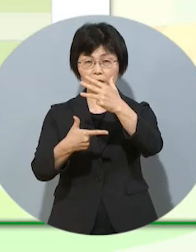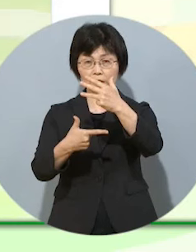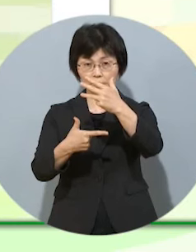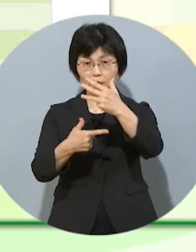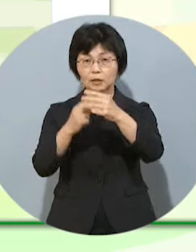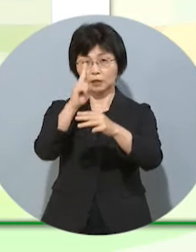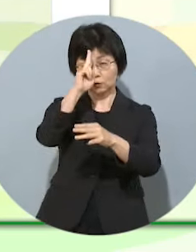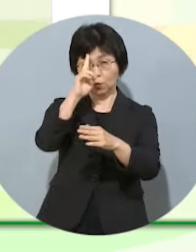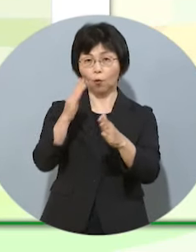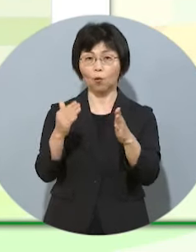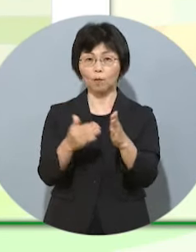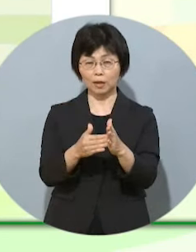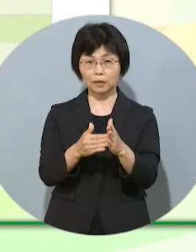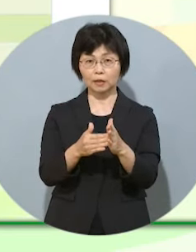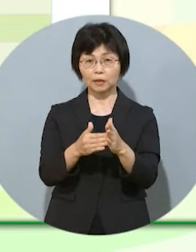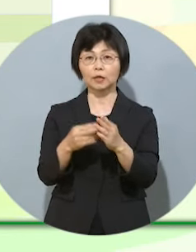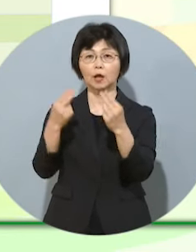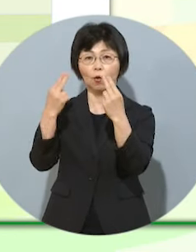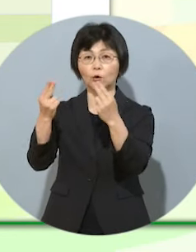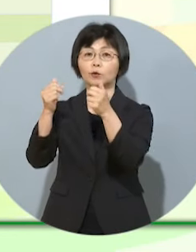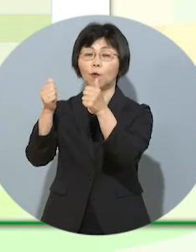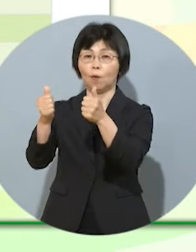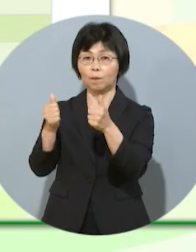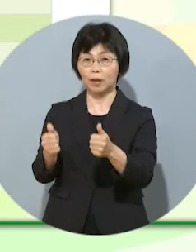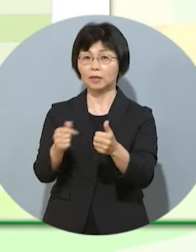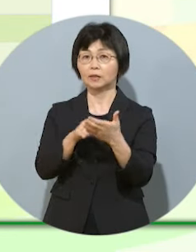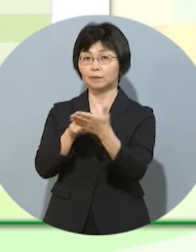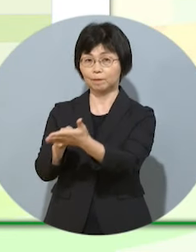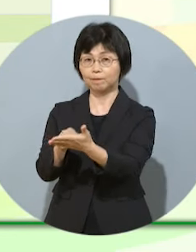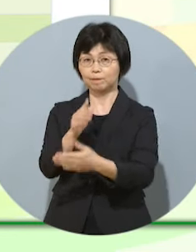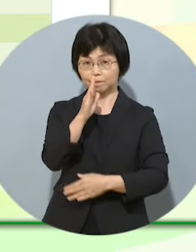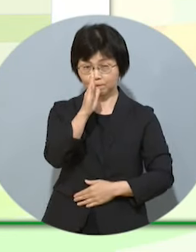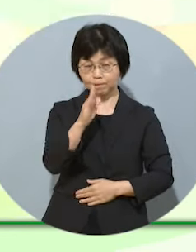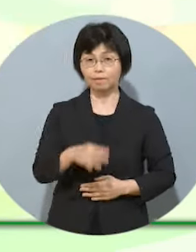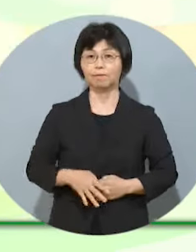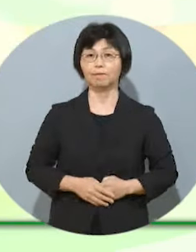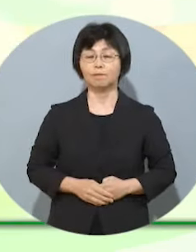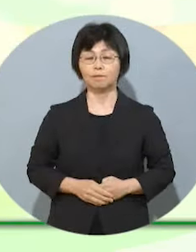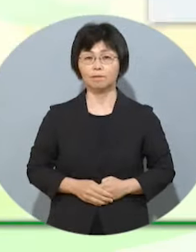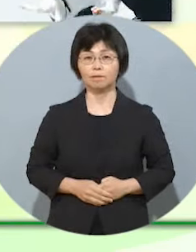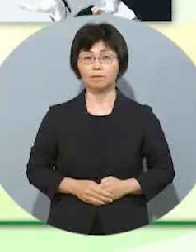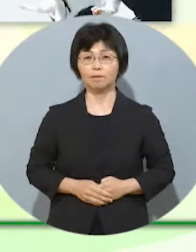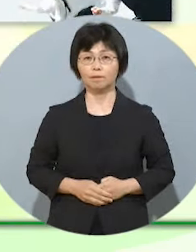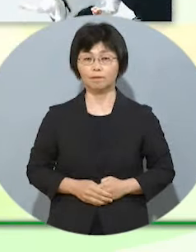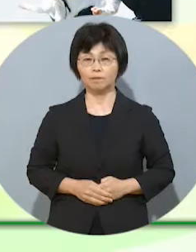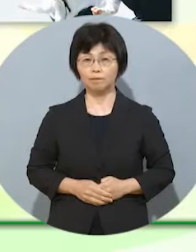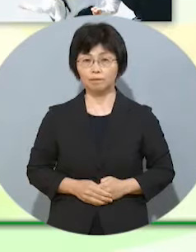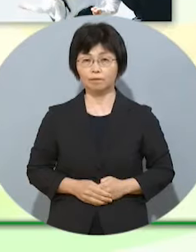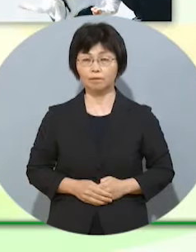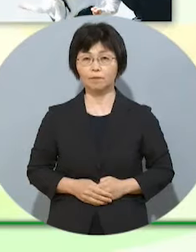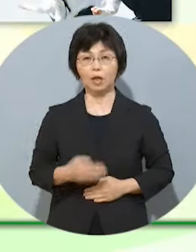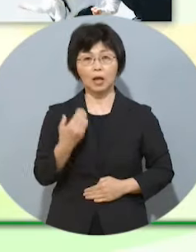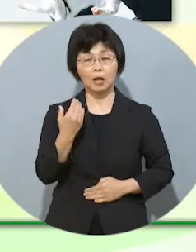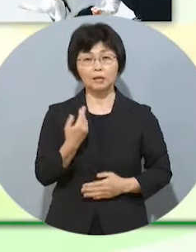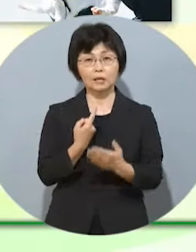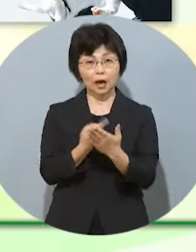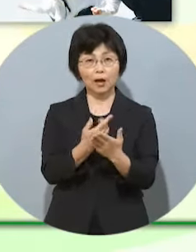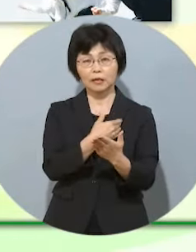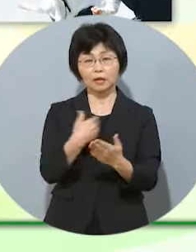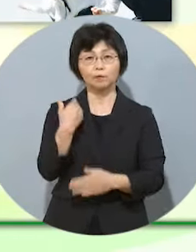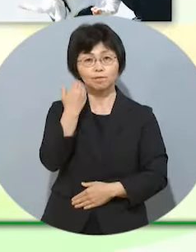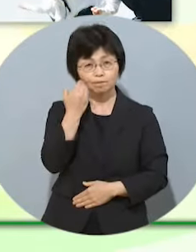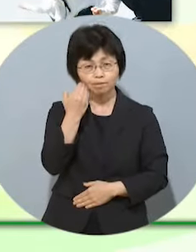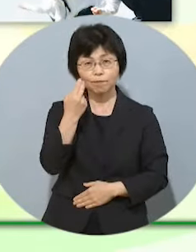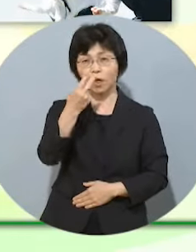日の正午までに公式ホームページからお申し込みください。対象は高等学